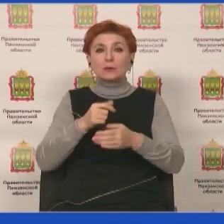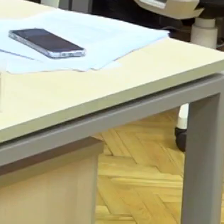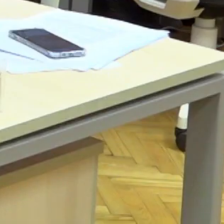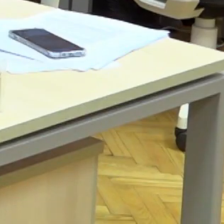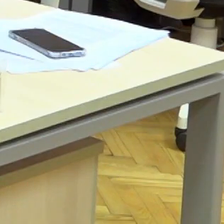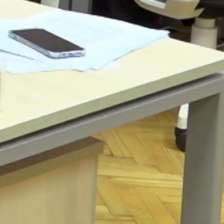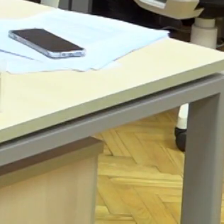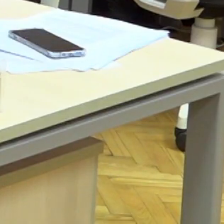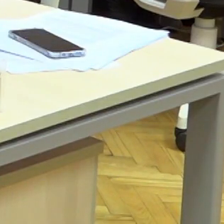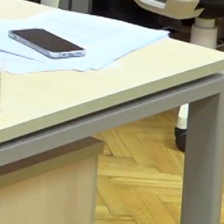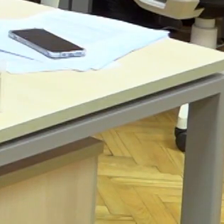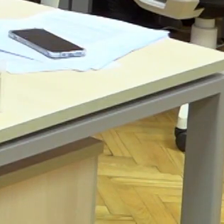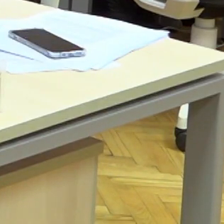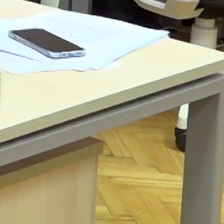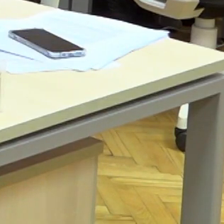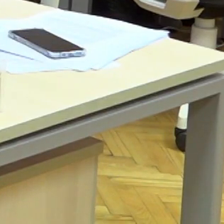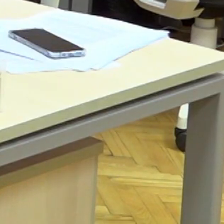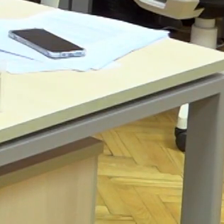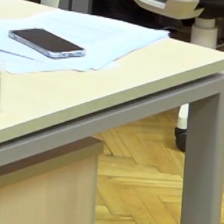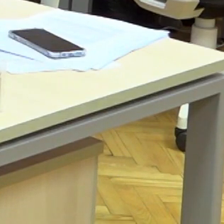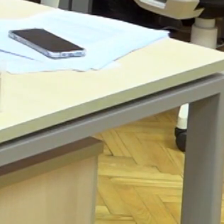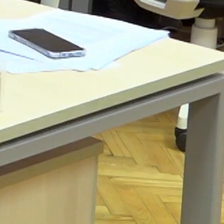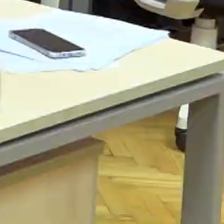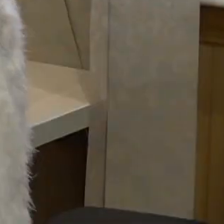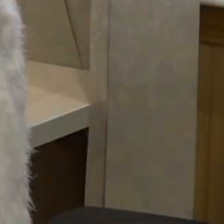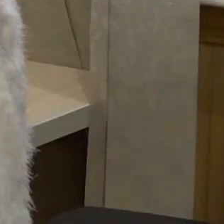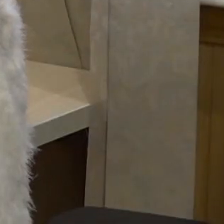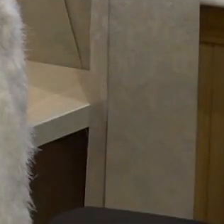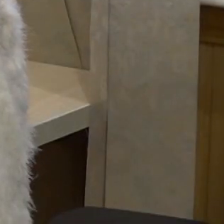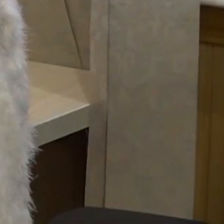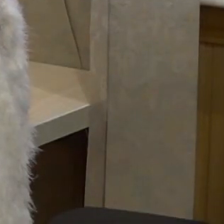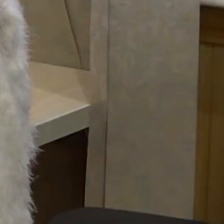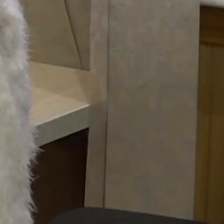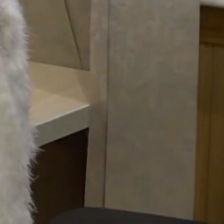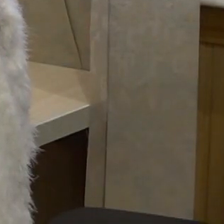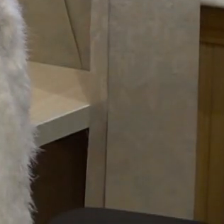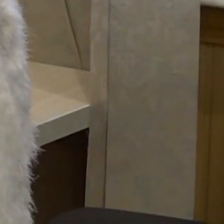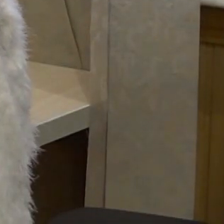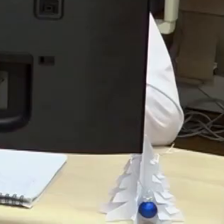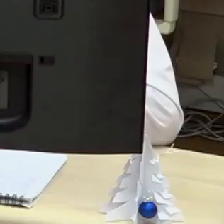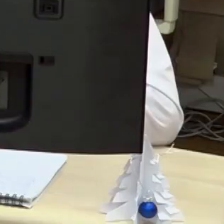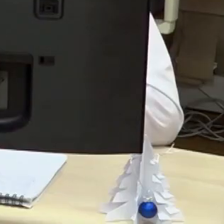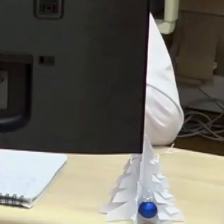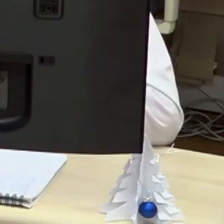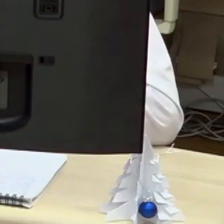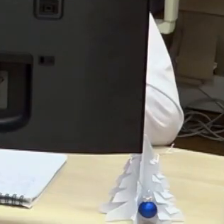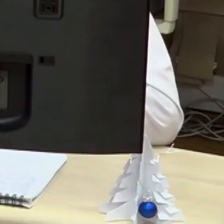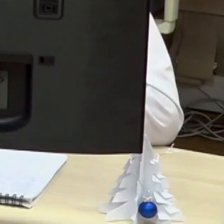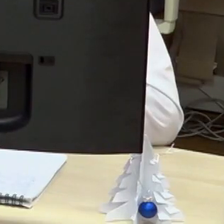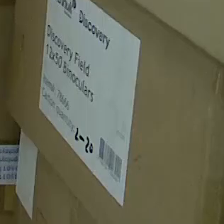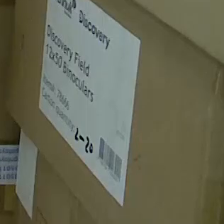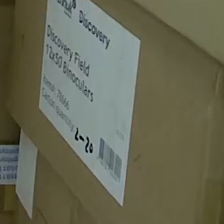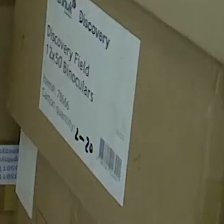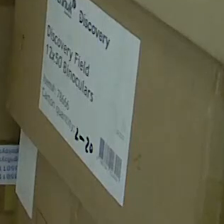эфира. Конечно, больше всего людей волнует тема спецоперации, эвакуированных из присоединенных территорий людей и частичной